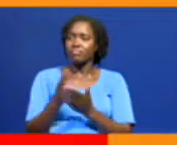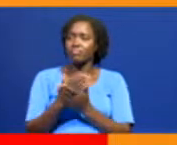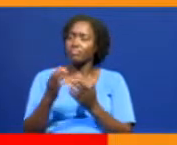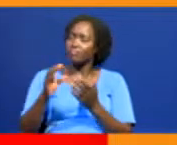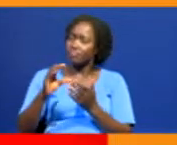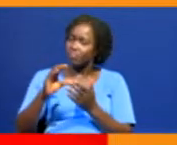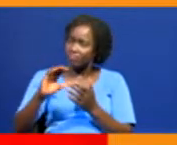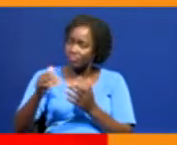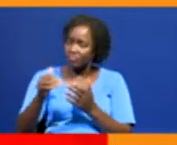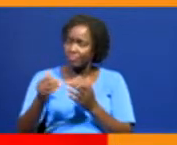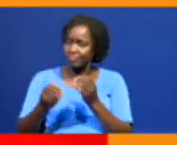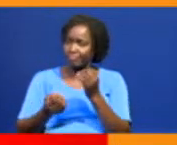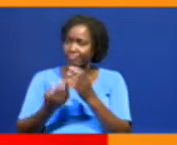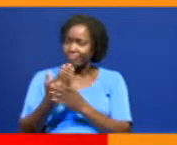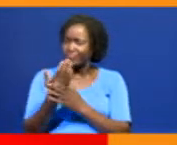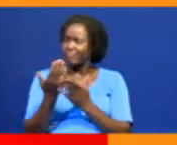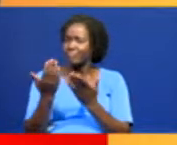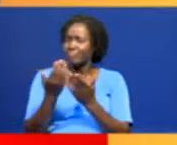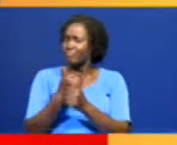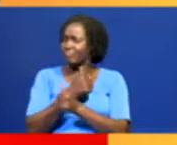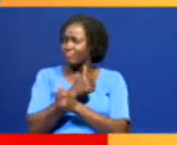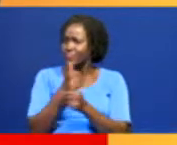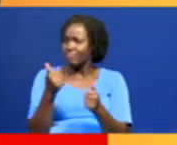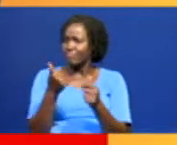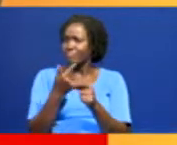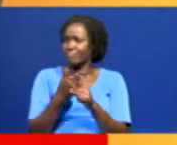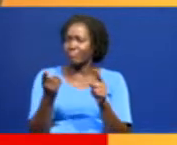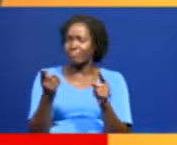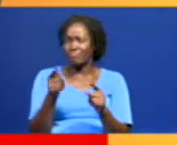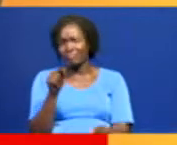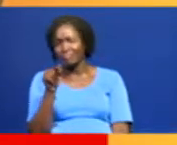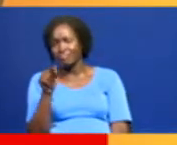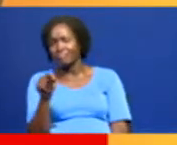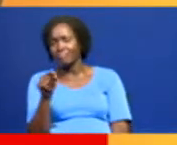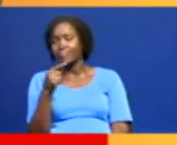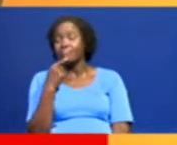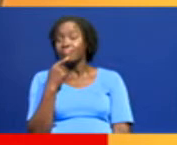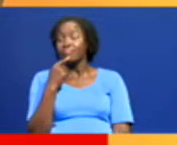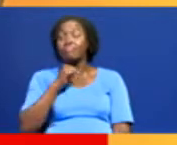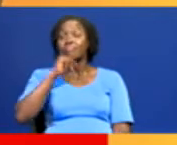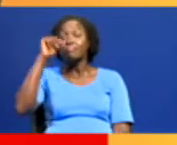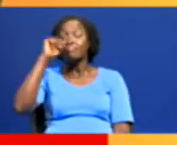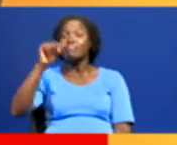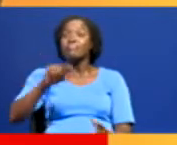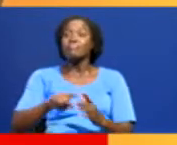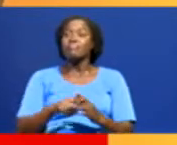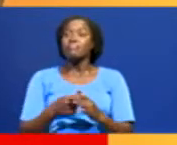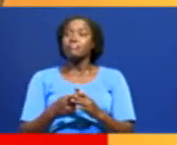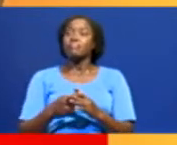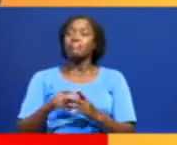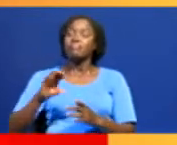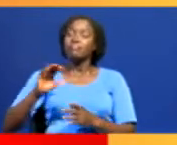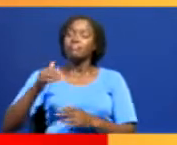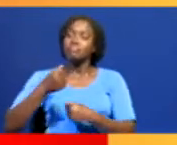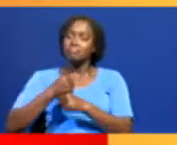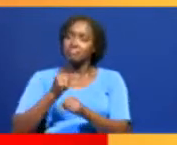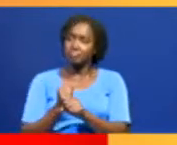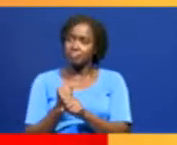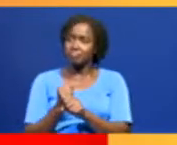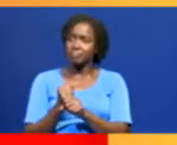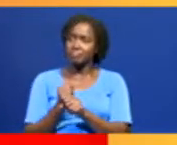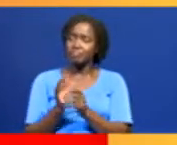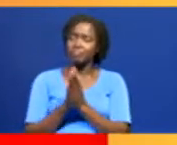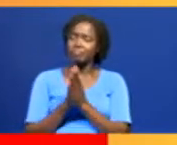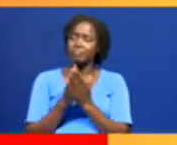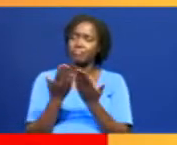zimeinuka. Sisemi kwamba ni mbaya zote. Mm. Lakini hiyo ndio siasa ilianzia, vile ambavyo county zilitengenezwa na vile ambavyo